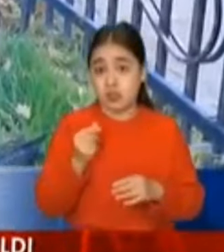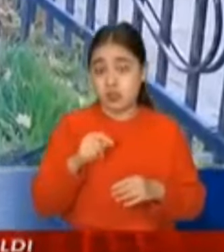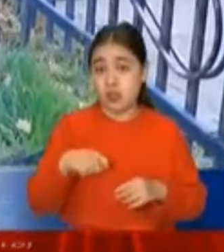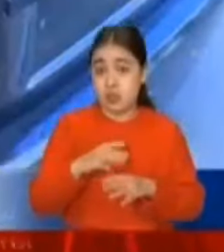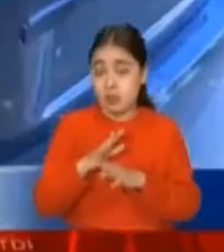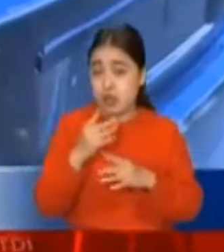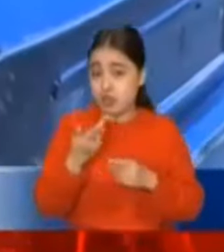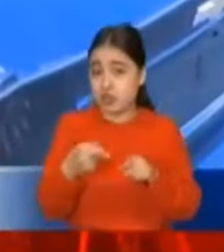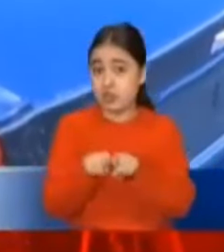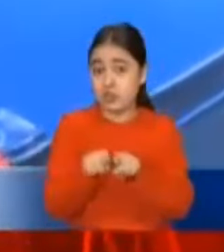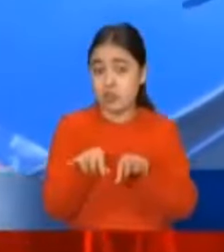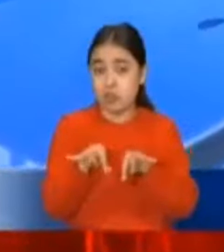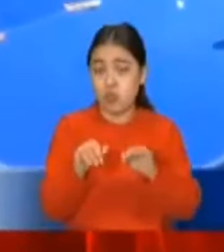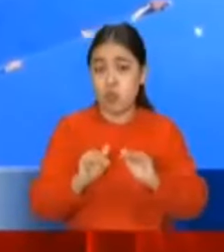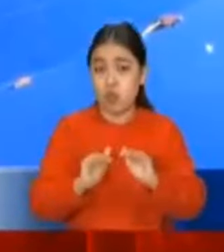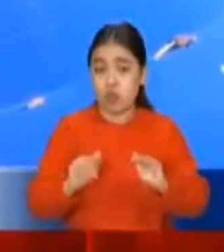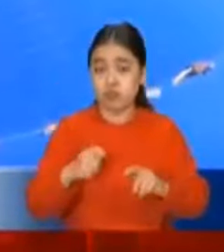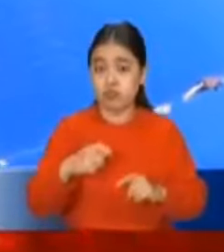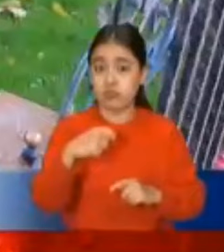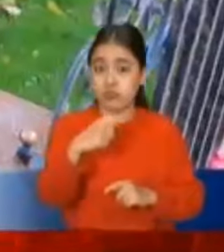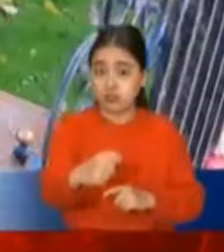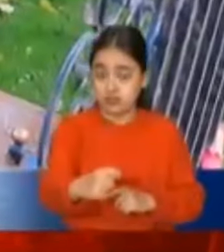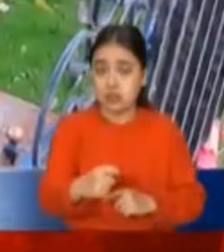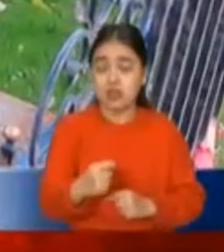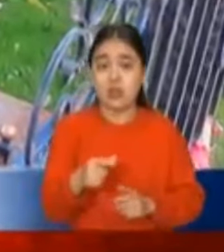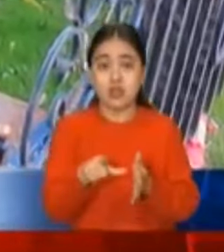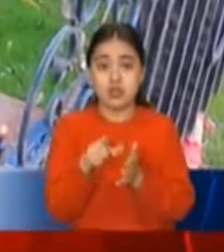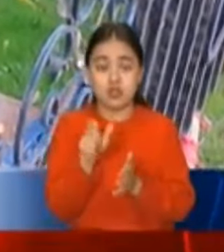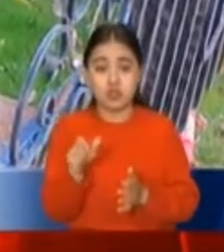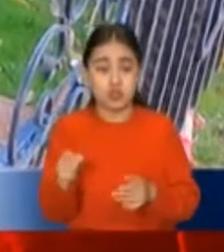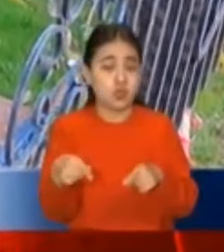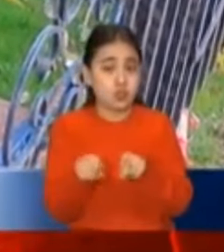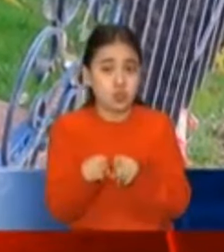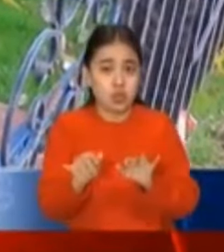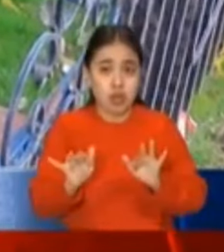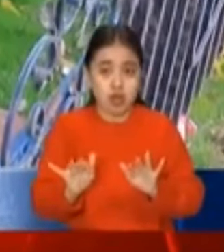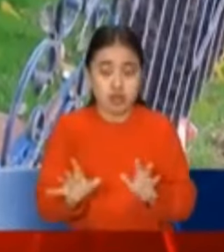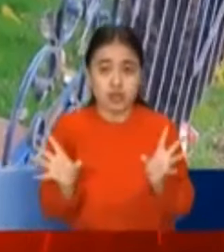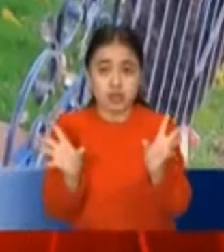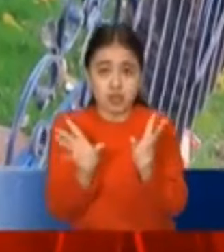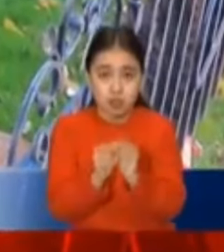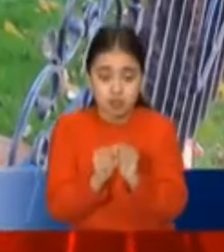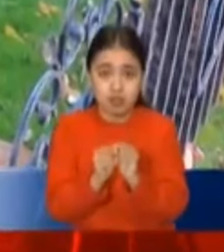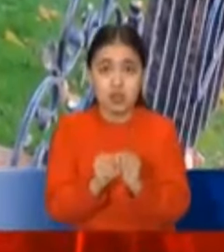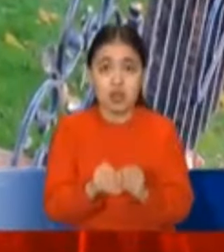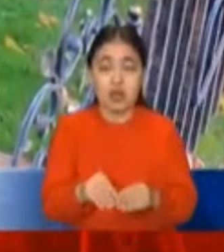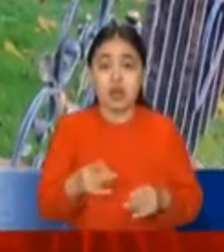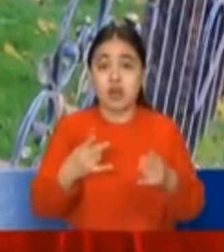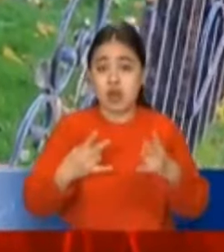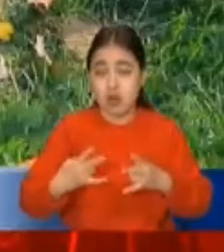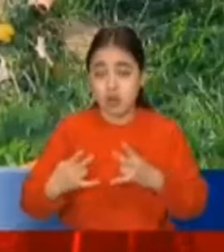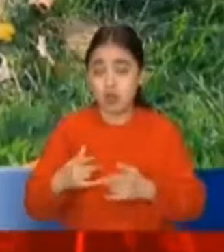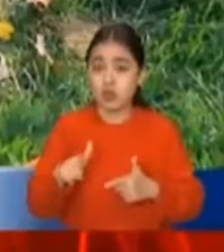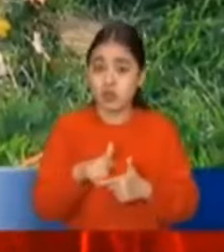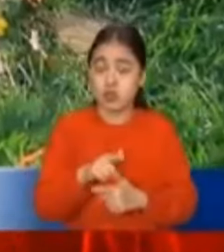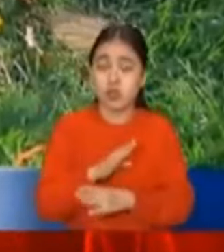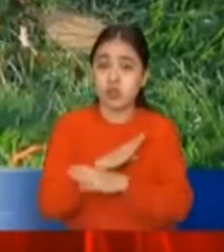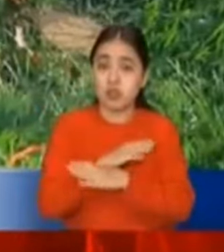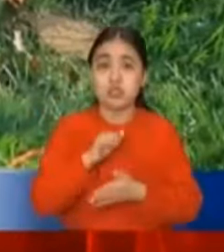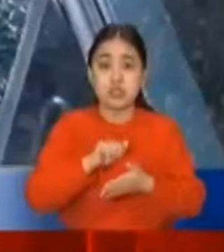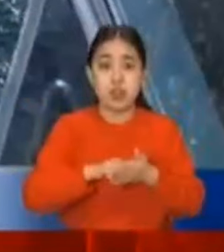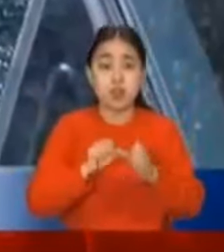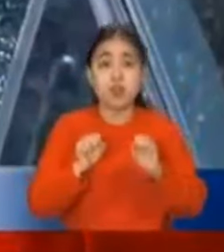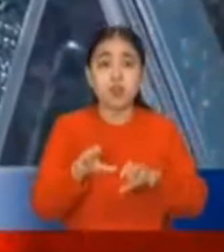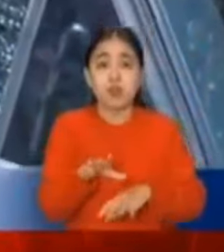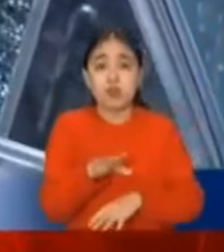gitmagan bolalarga avtomashina kalitini topşırıp koyuyotgan ijarachilar nahotki bu hareketleri bilan kimlarningdir qattiq jabrlanishi yoki halok bo'lishiga sabab